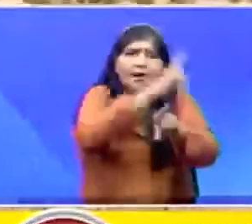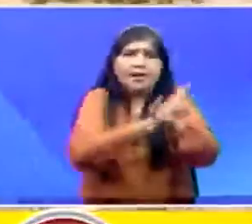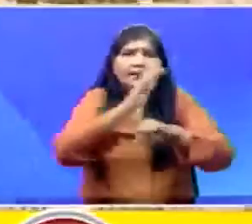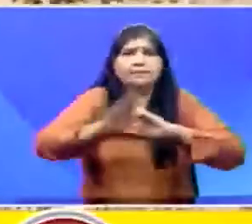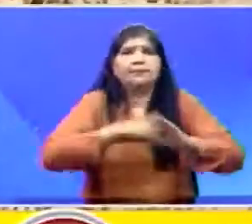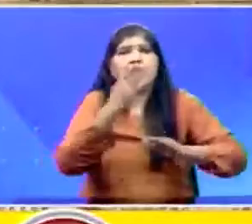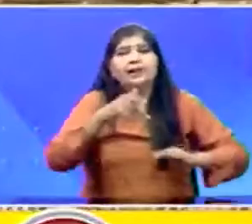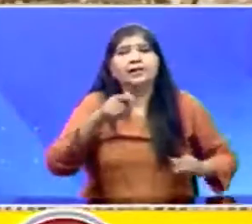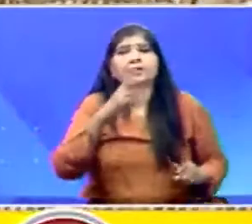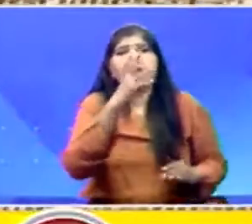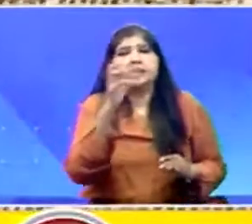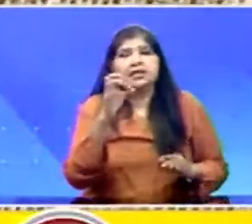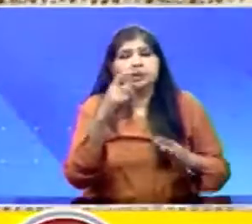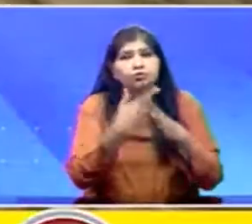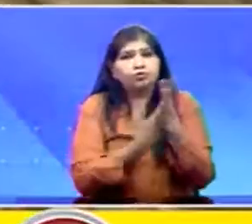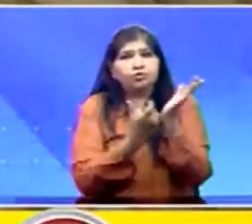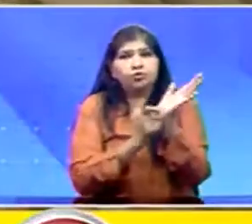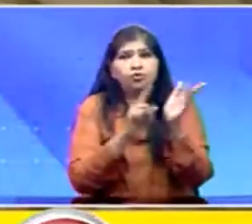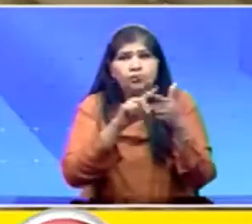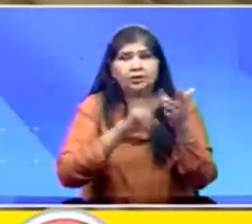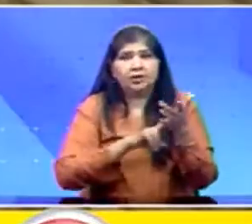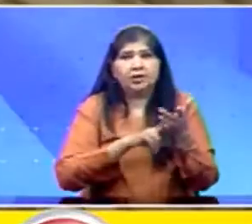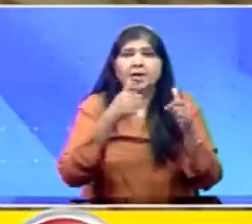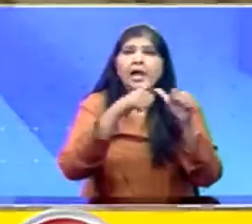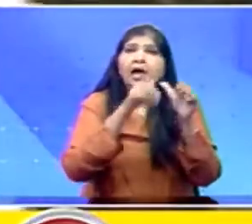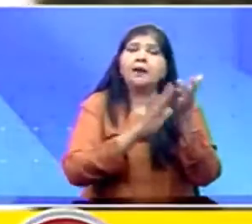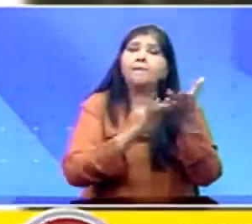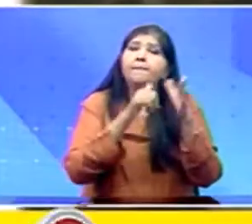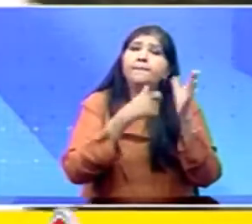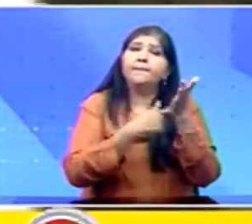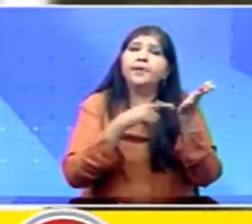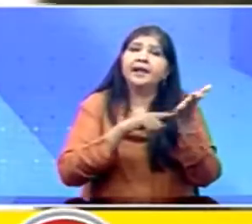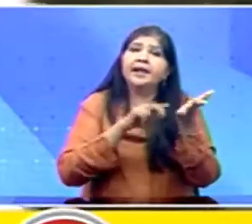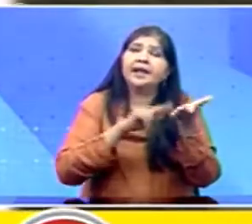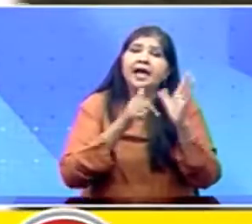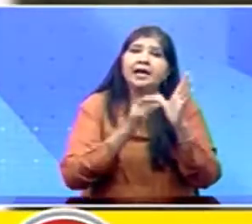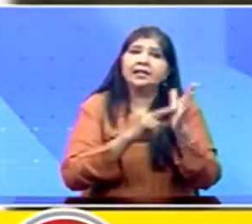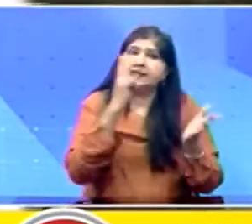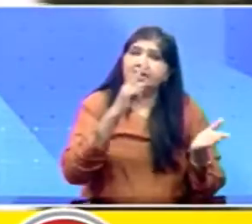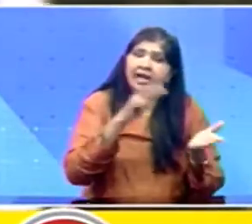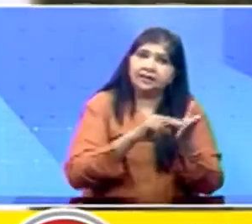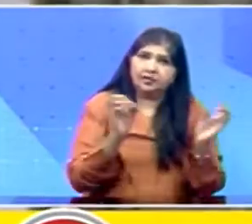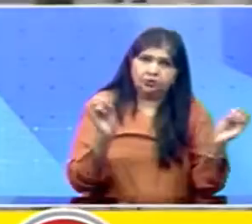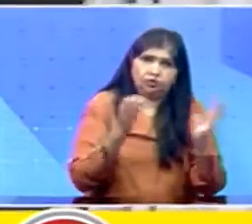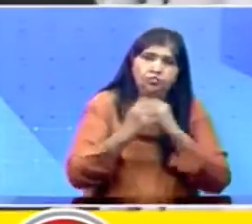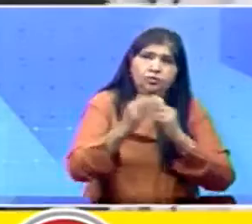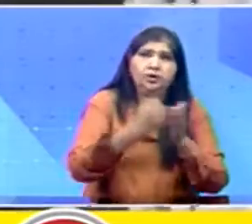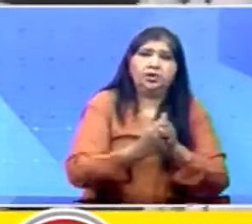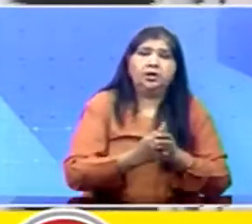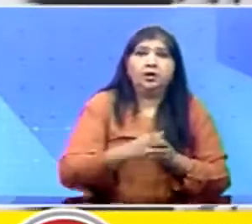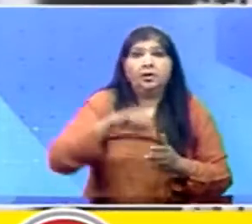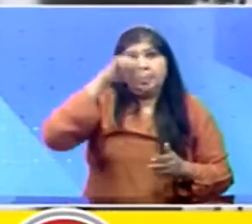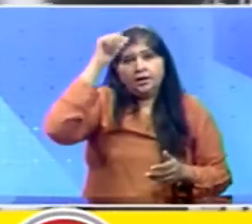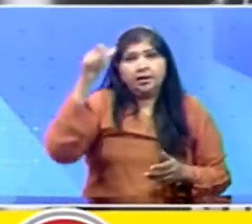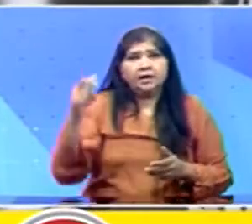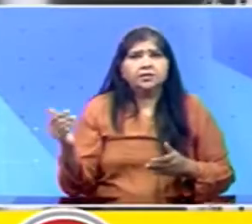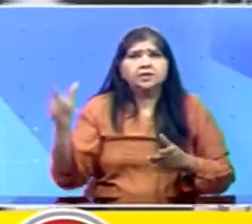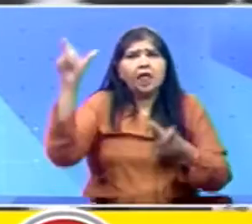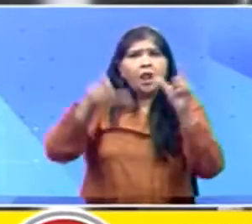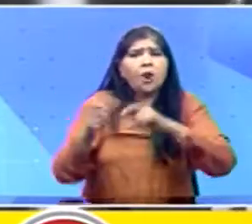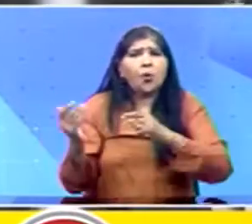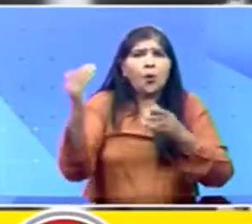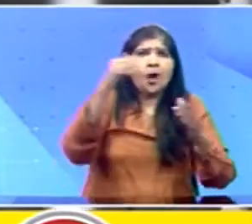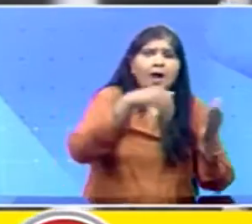तीस जुन से अमरनात्य आत्रा भी शुरू होने जा रही है पुरे देश से स्रधालू